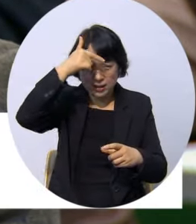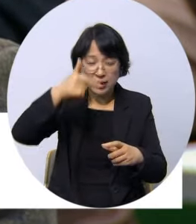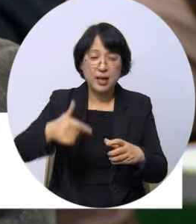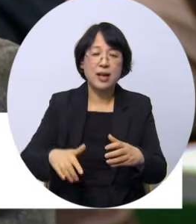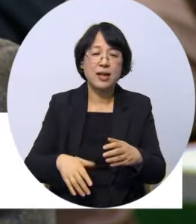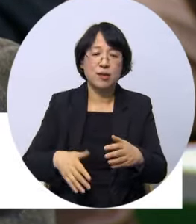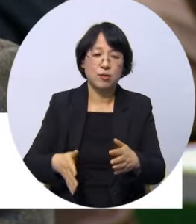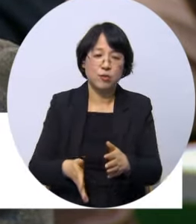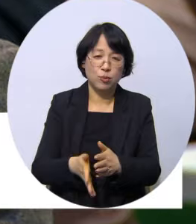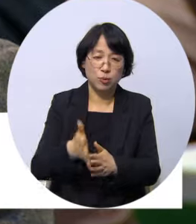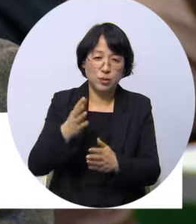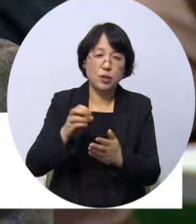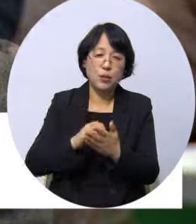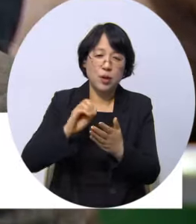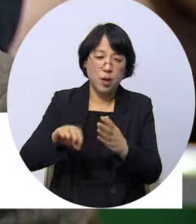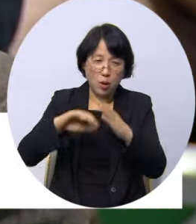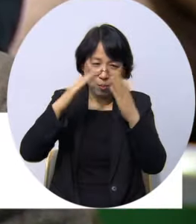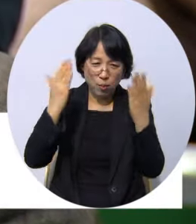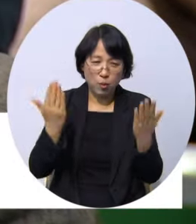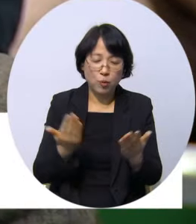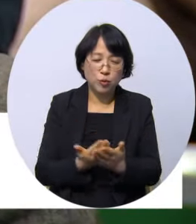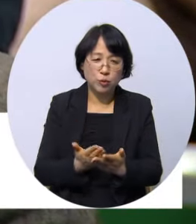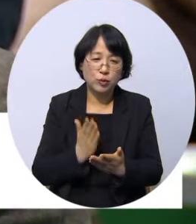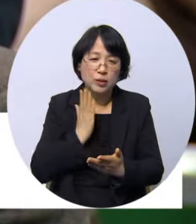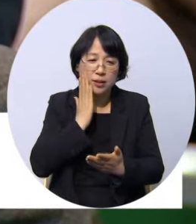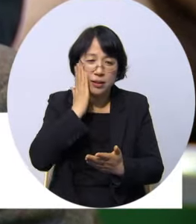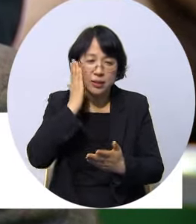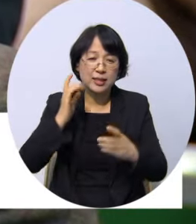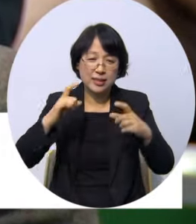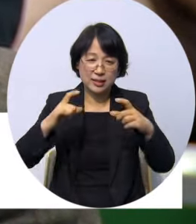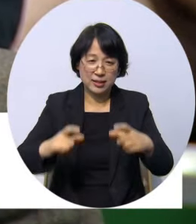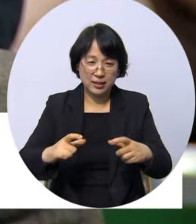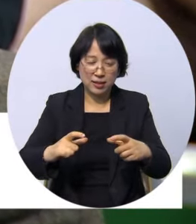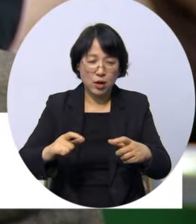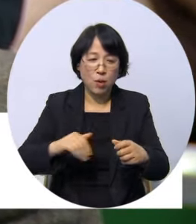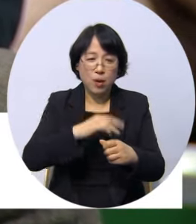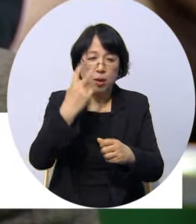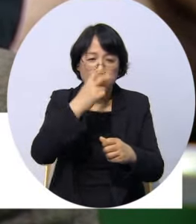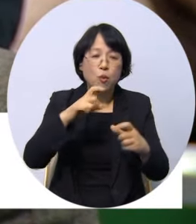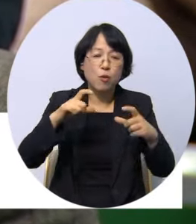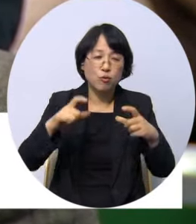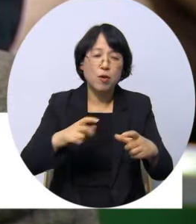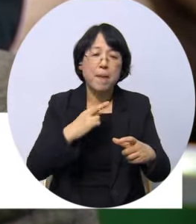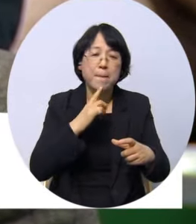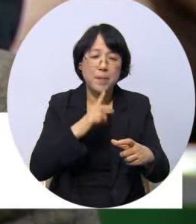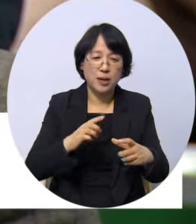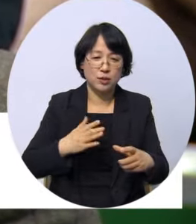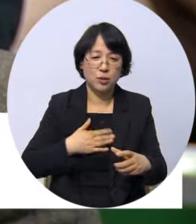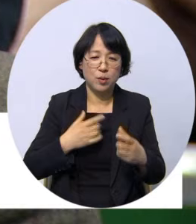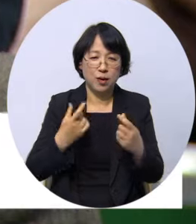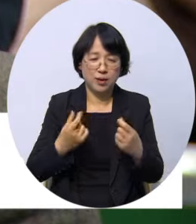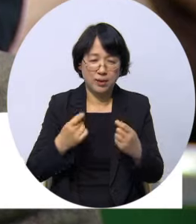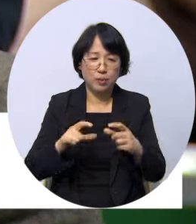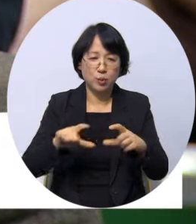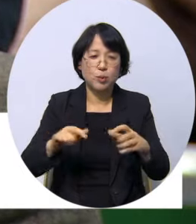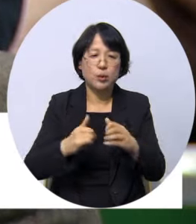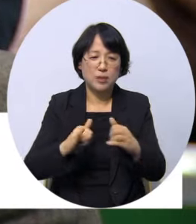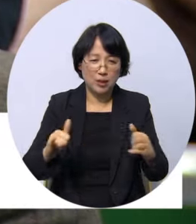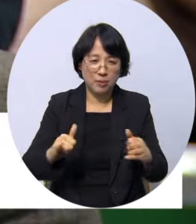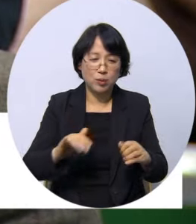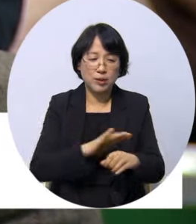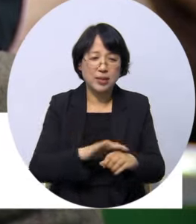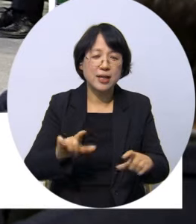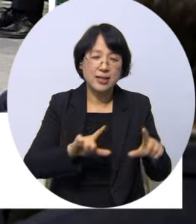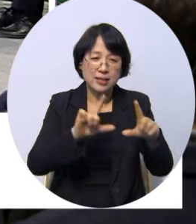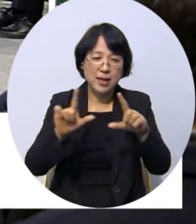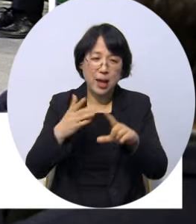온통 그린벨트뿐입니다 저희와 같은 서민들도 잘 먹고 살 수 있도록 그린벨트에 대한 규제를